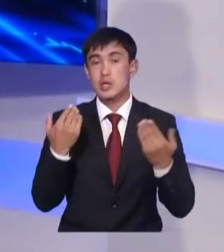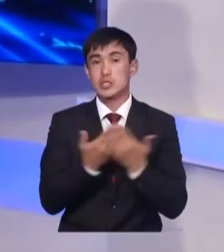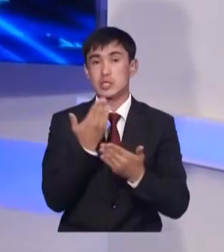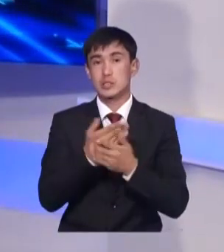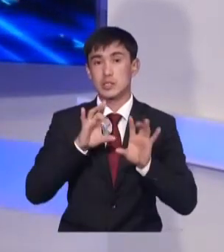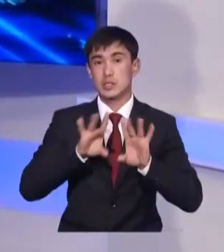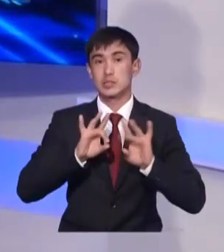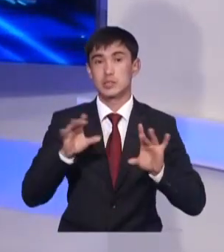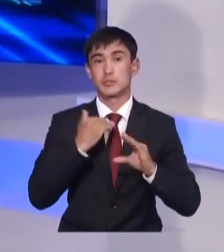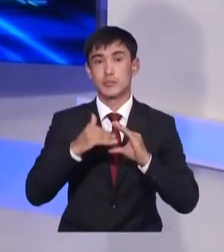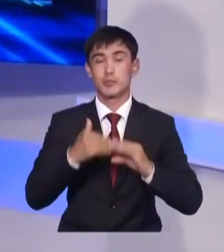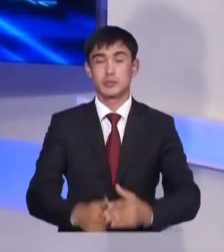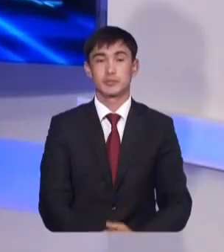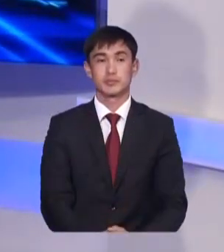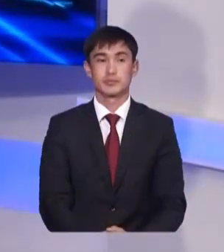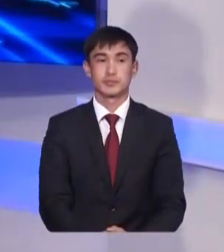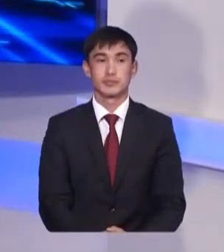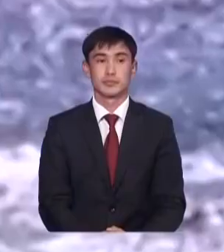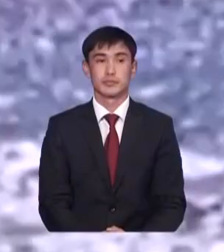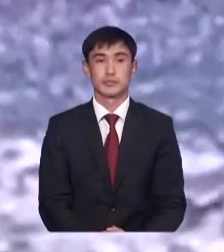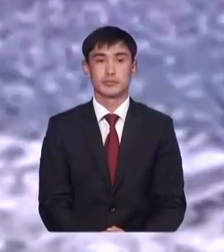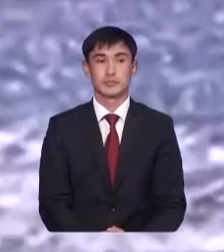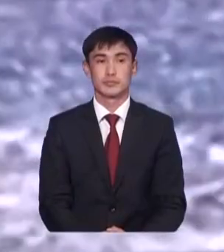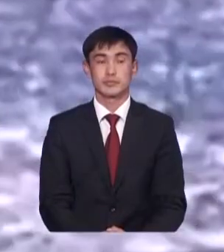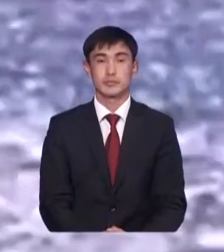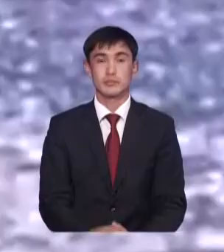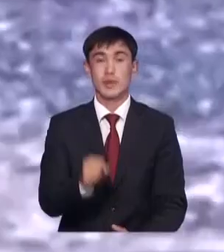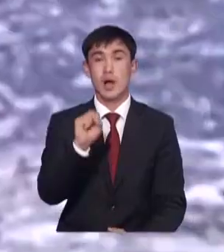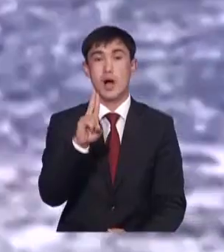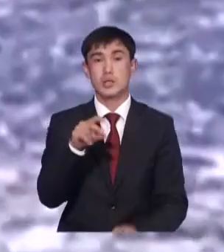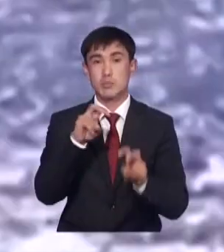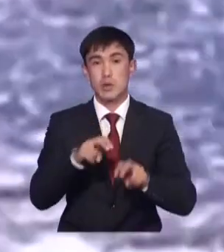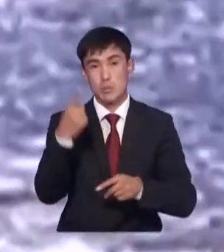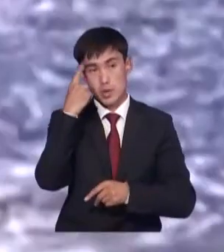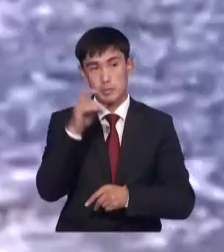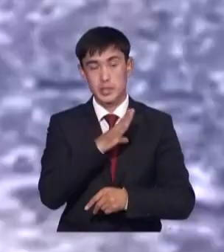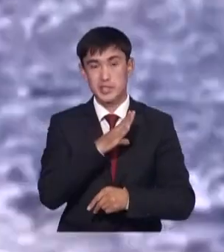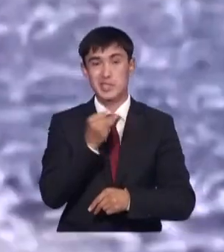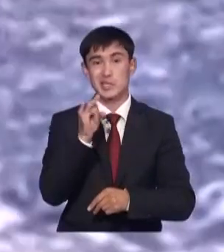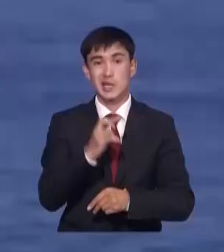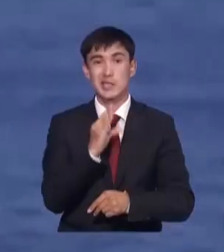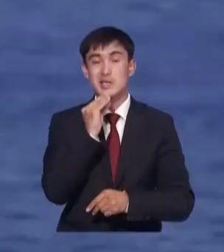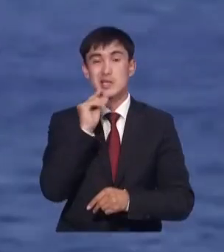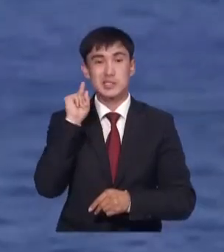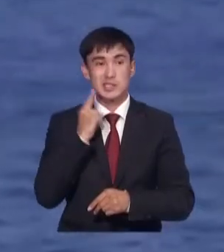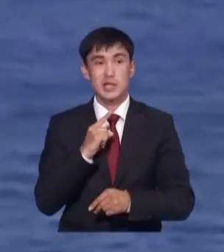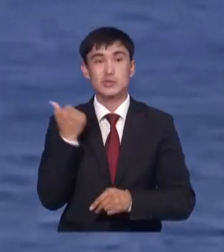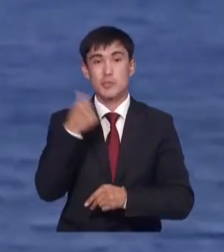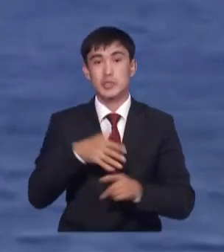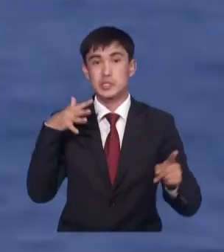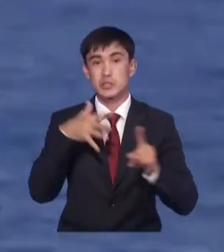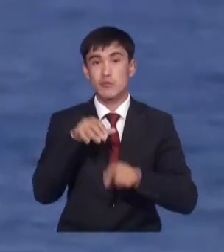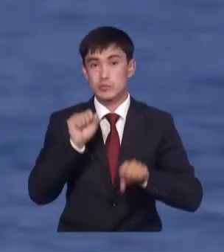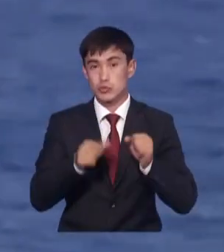жаһан жаңалықтары келесі топтамада. Ақш барлау қызметінің мәліметінше Иран Израильге осы аптада шабуыл